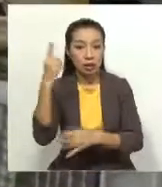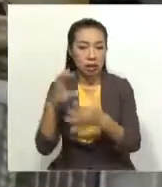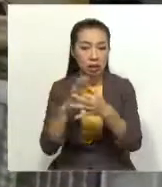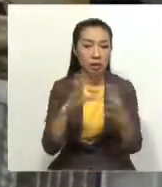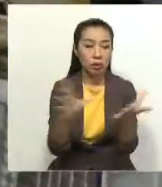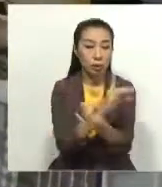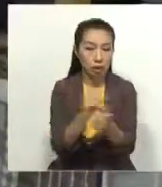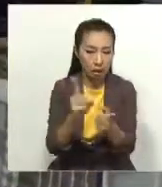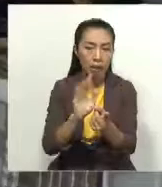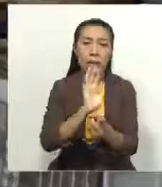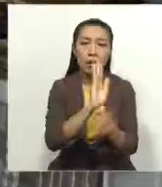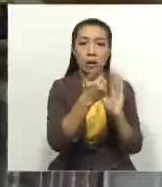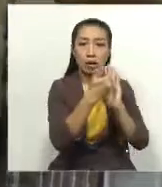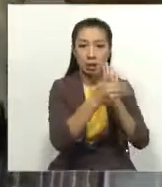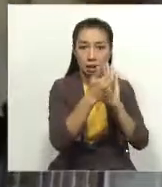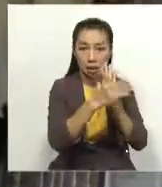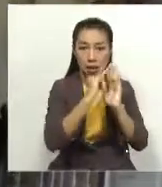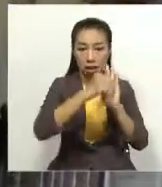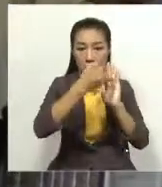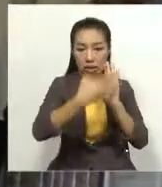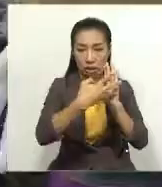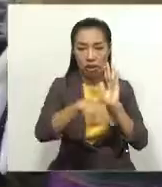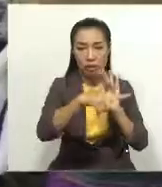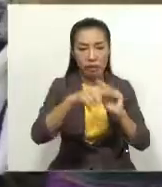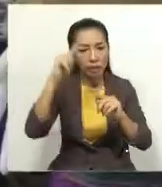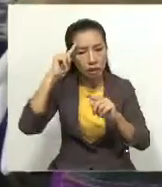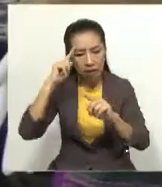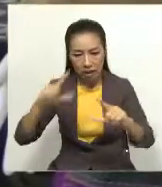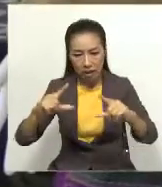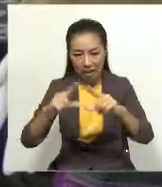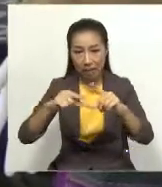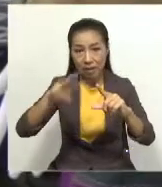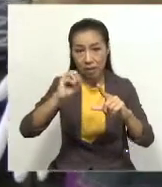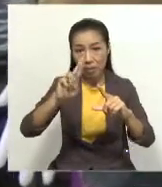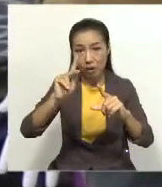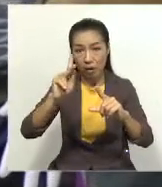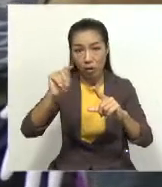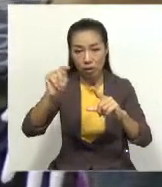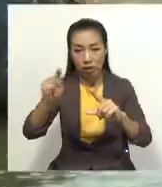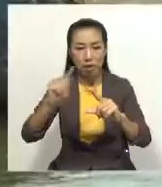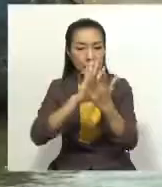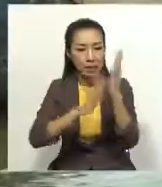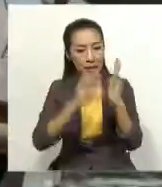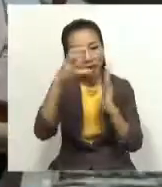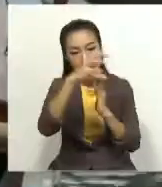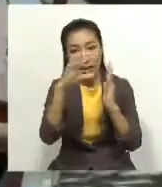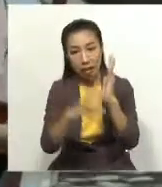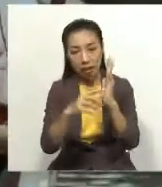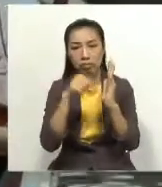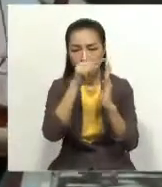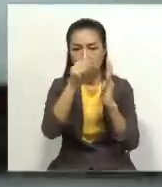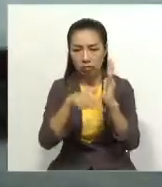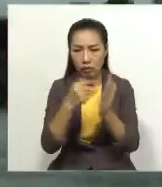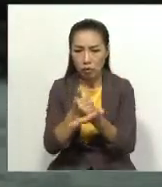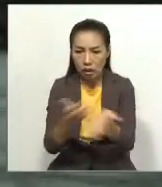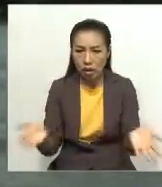ะวัฒนธรรมของภาคอีสานตอนล่าง2เชื่อมสามเหลี่ยมมรกตกับประเทศเพื่อนบ้านชูศักยภาพส่งเสริมเขตการค้าชายแดนให้เ